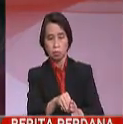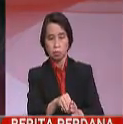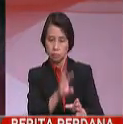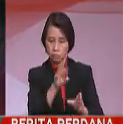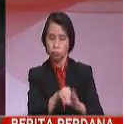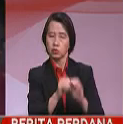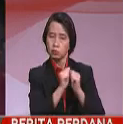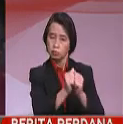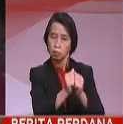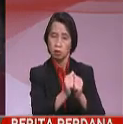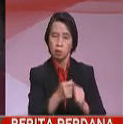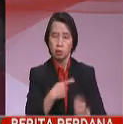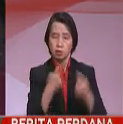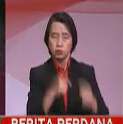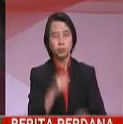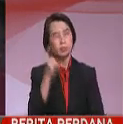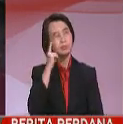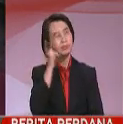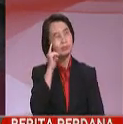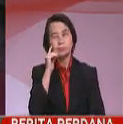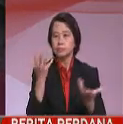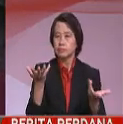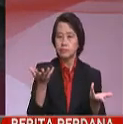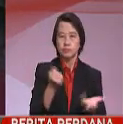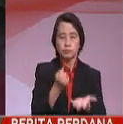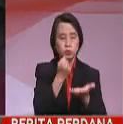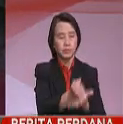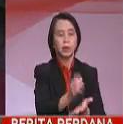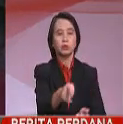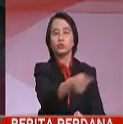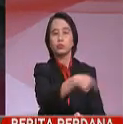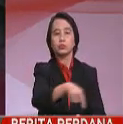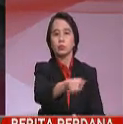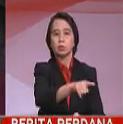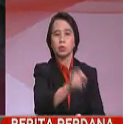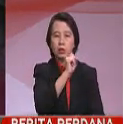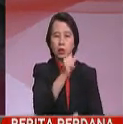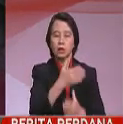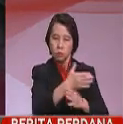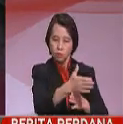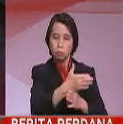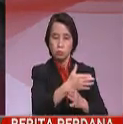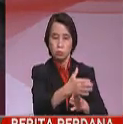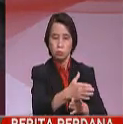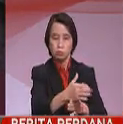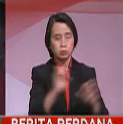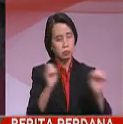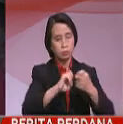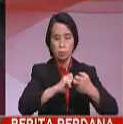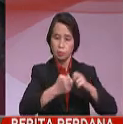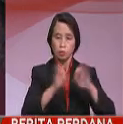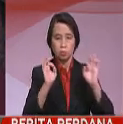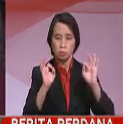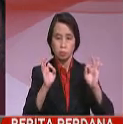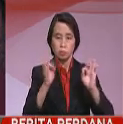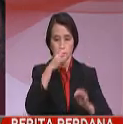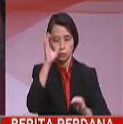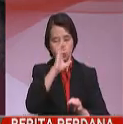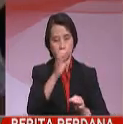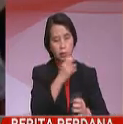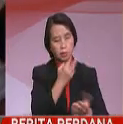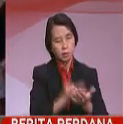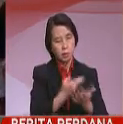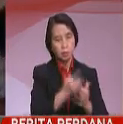sama-sama. Jadi kami cuba cari jalan untuk membantu mereka juga. Kita berkongsi, tak ada masalah untuk kami, untuk kami cari rezeki